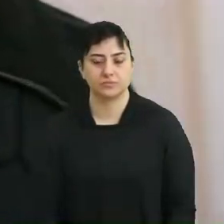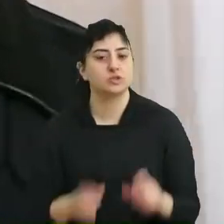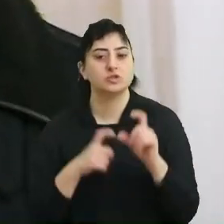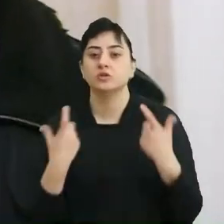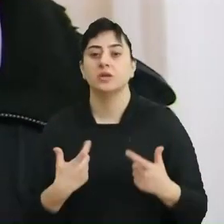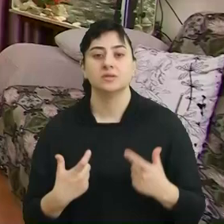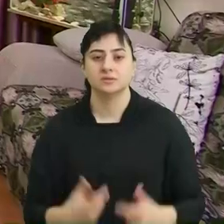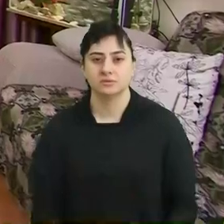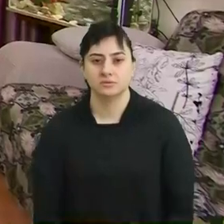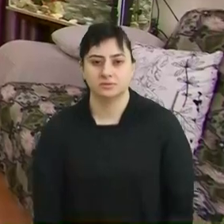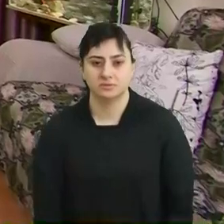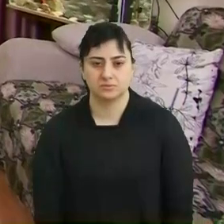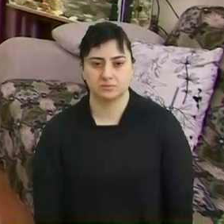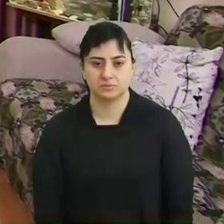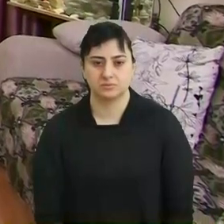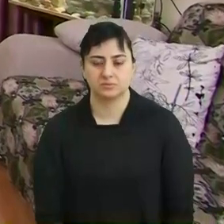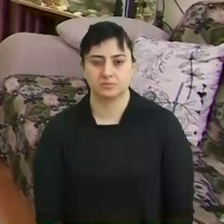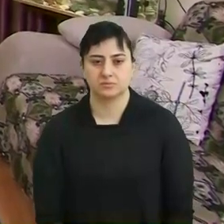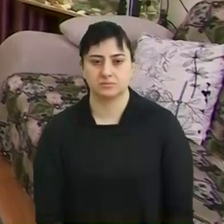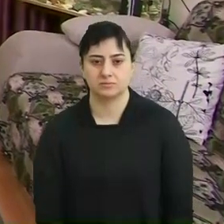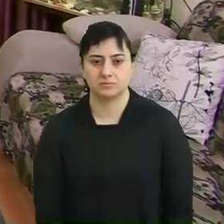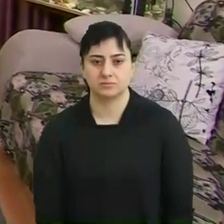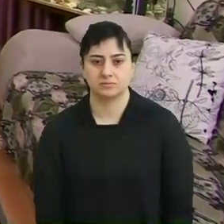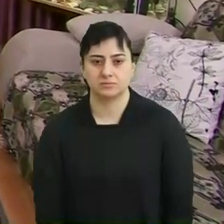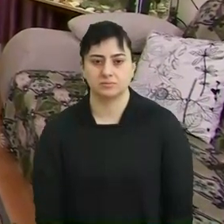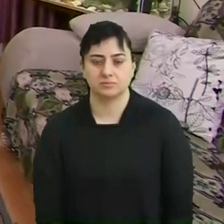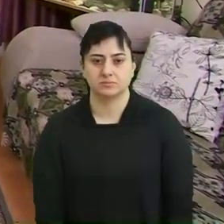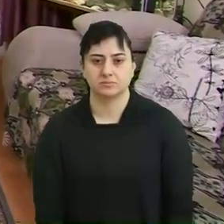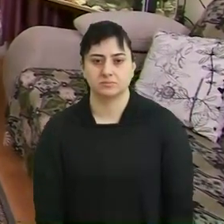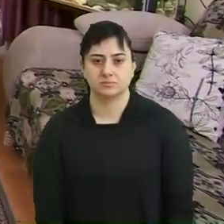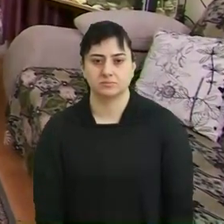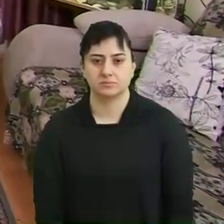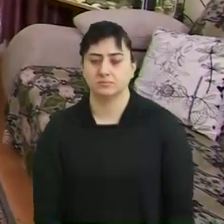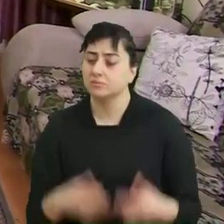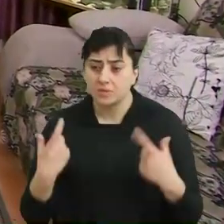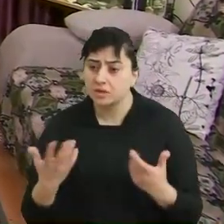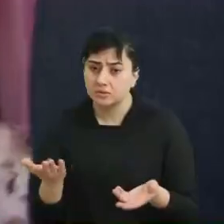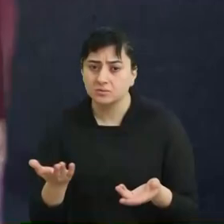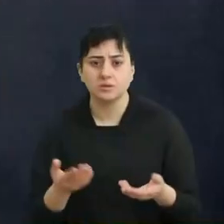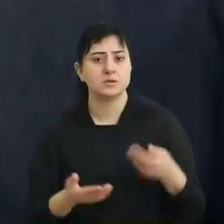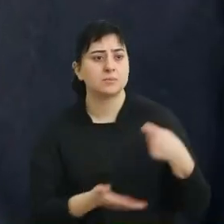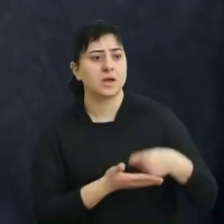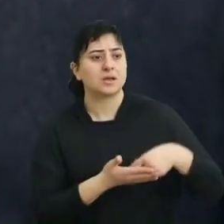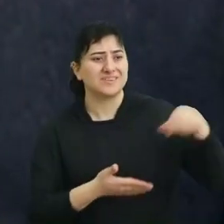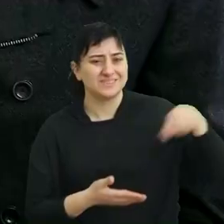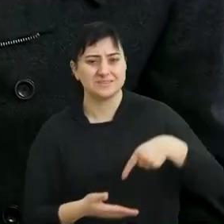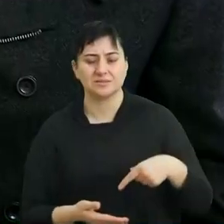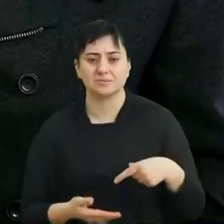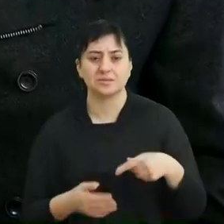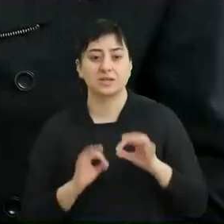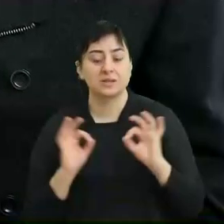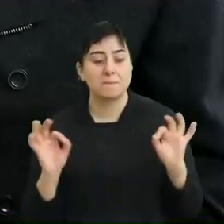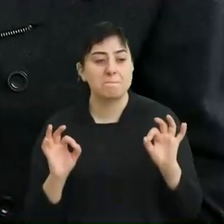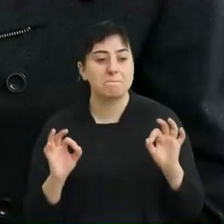Şükrü neredesin Şükrü? İçeriye bakınırken Şükrü girdi müştemilata. Neredesin Şükrü? Marketteydim efendim.